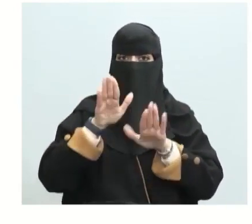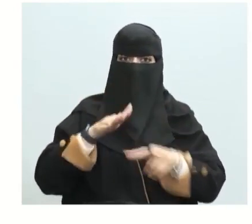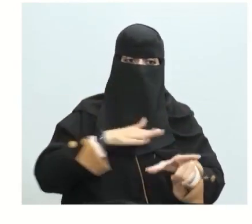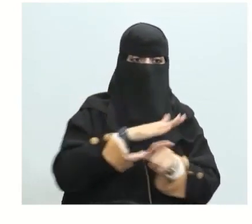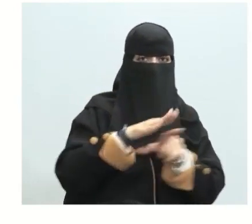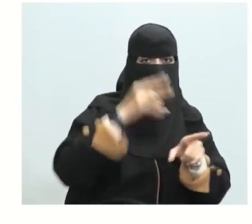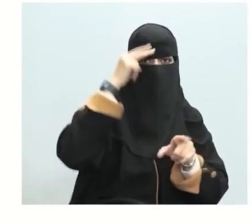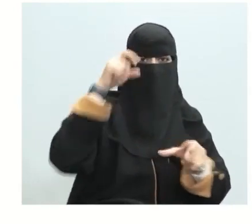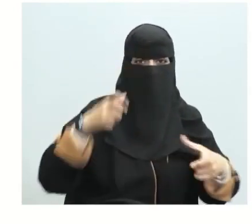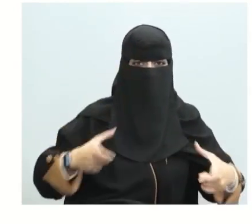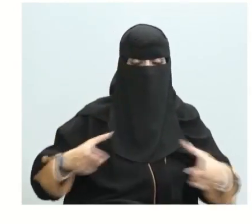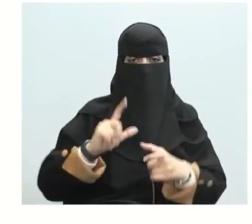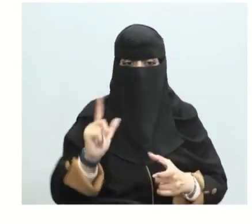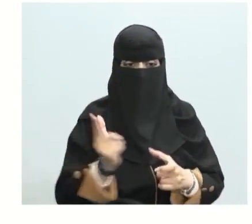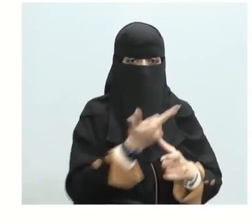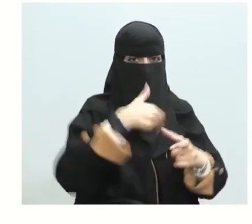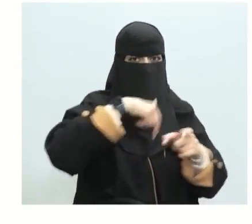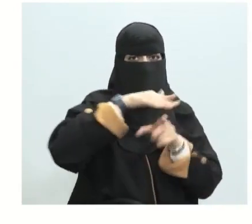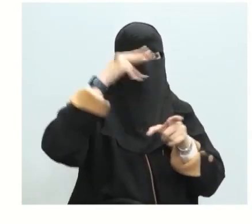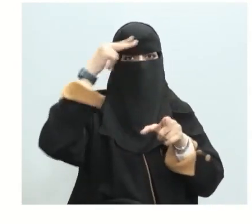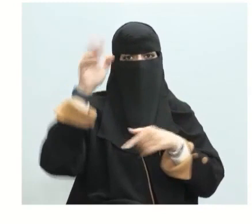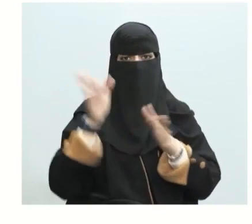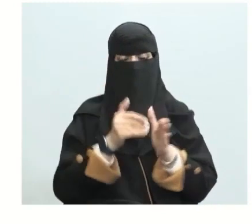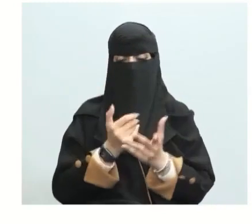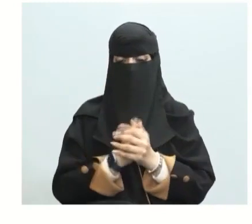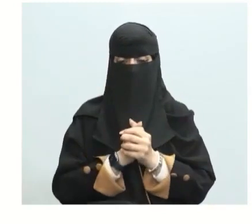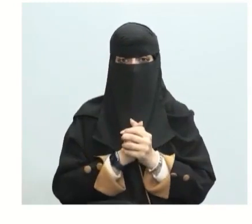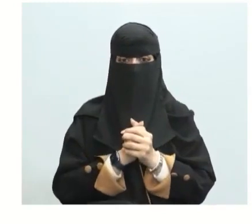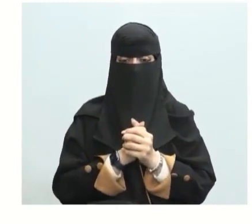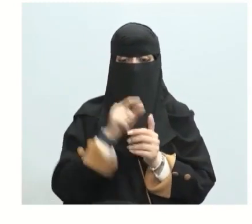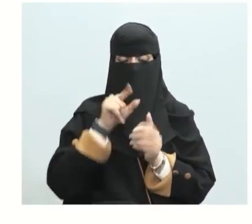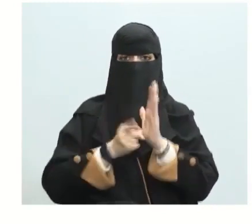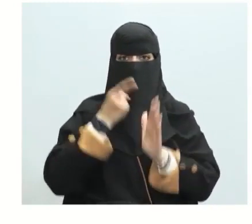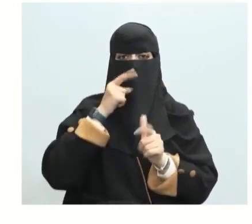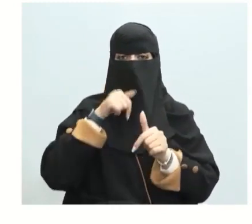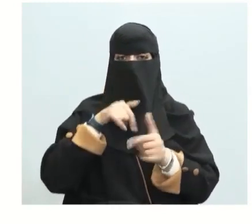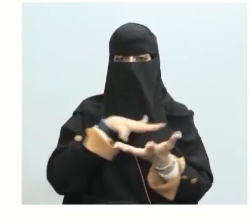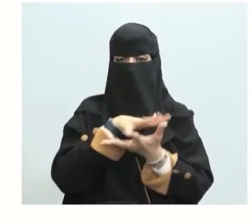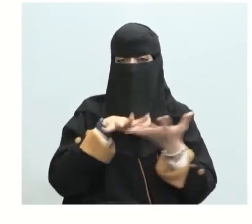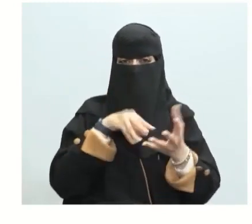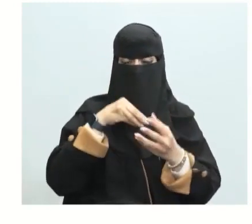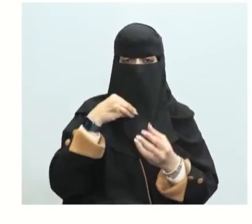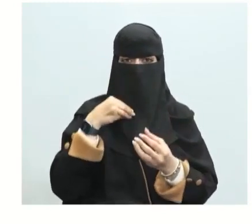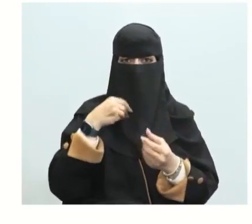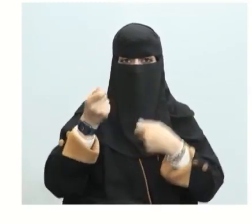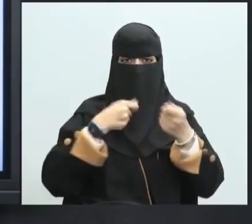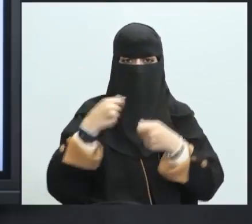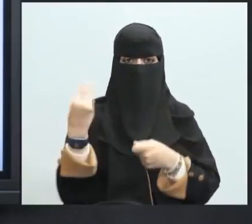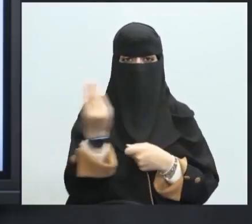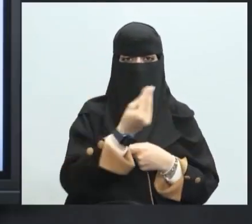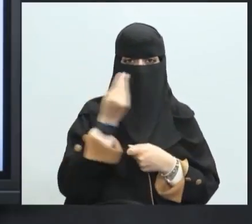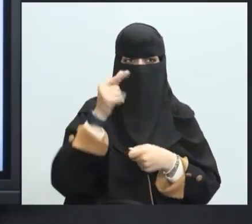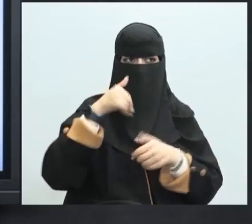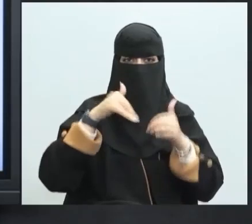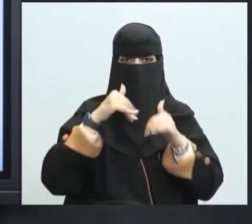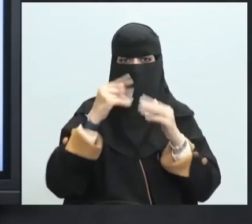تضع عنوانا او اكثر من من عنوان وانت وزملائك مشكله الباعه المتجولون في المتجولين في الشارع هنا